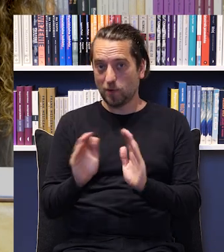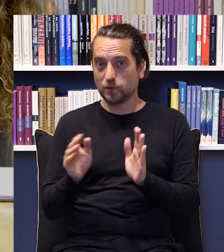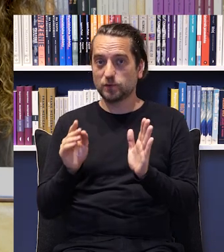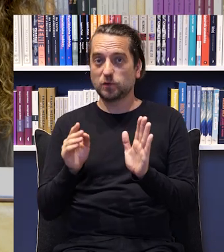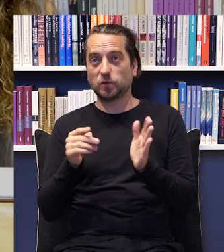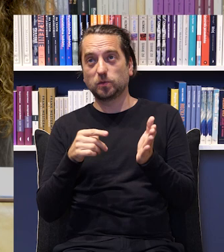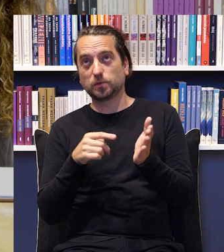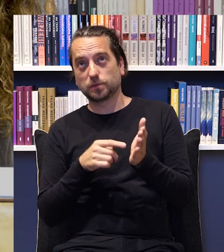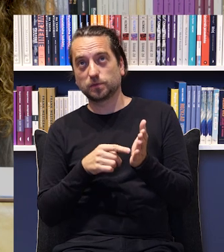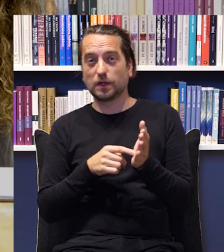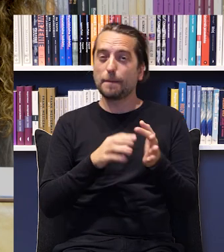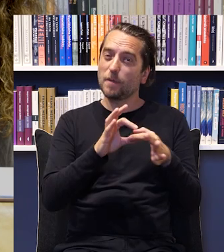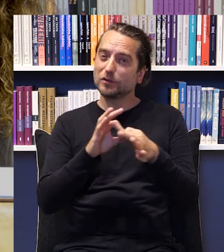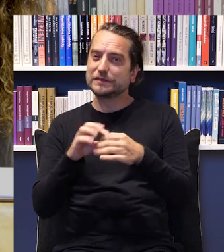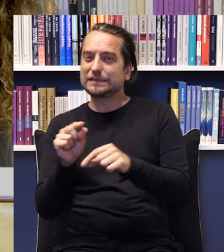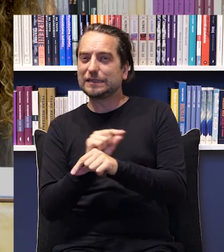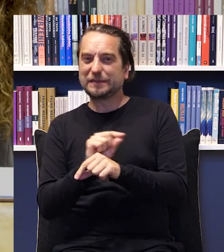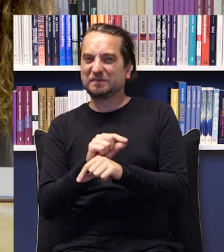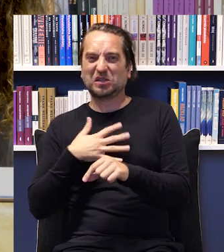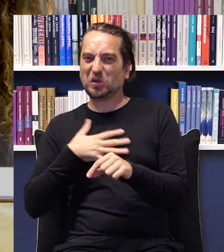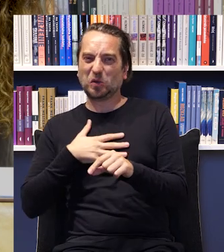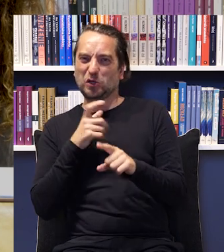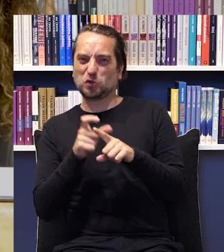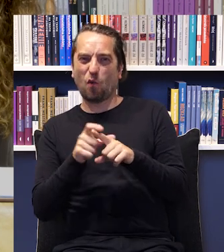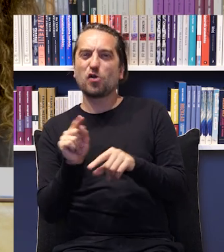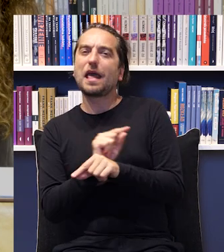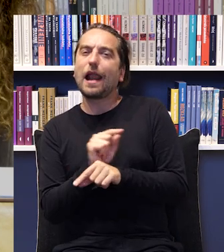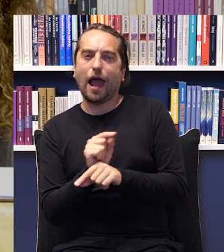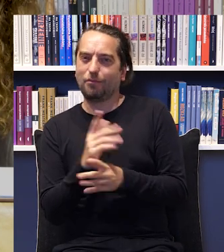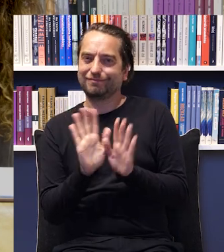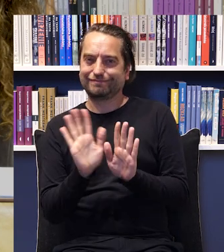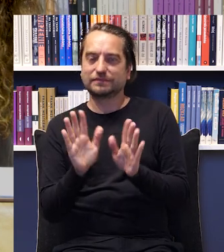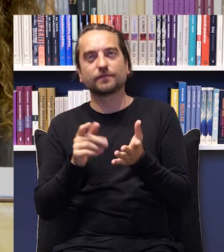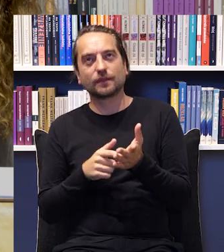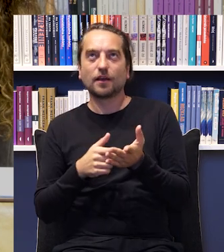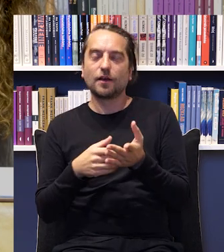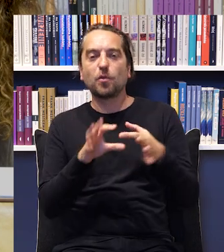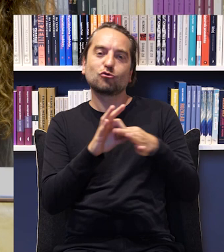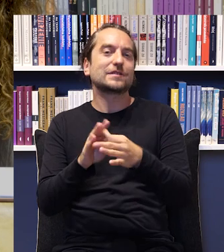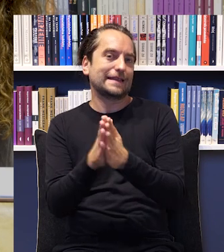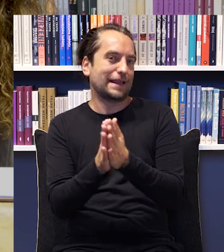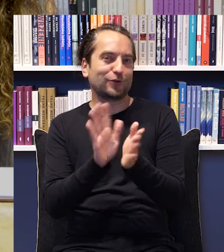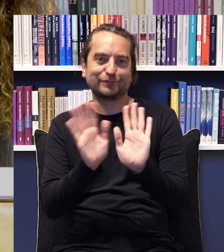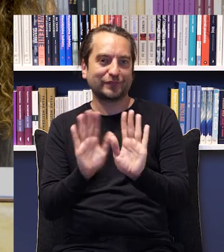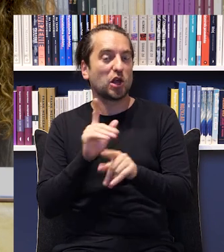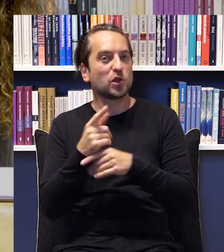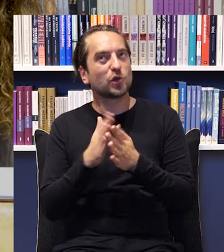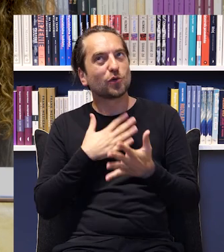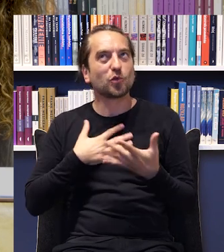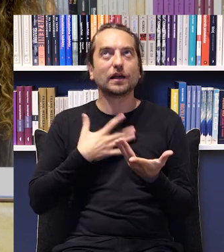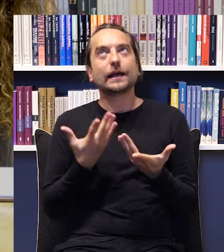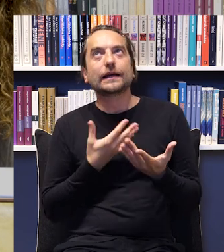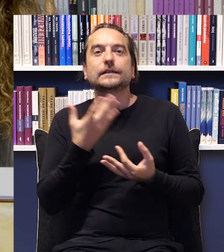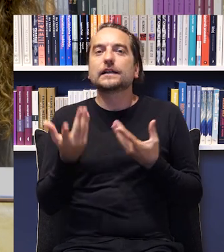ja nie lubię tego słowa bardzo terapeutycznego, jakby w sensie w kontekście literatury, ale jakiegoś takiego